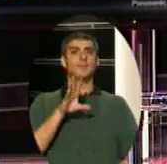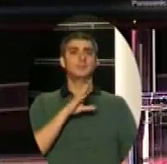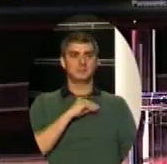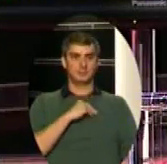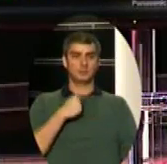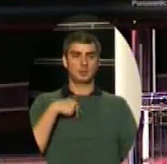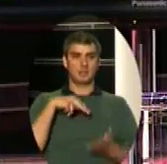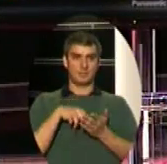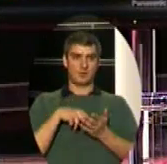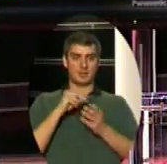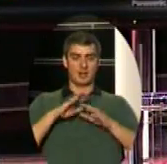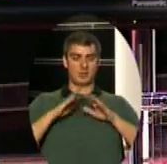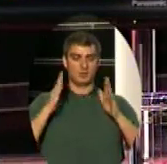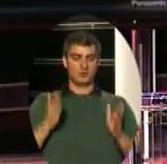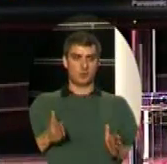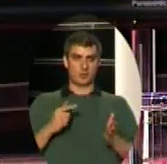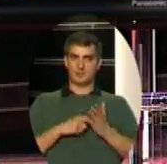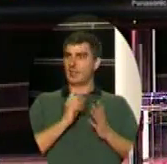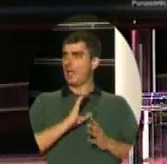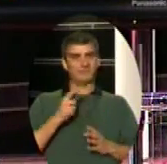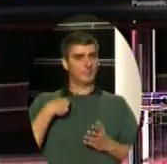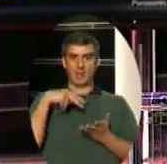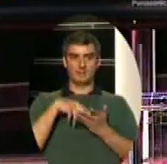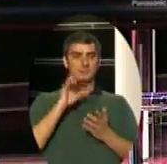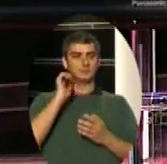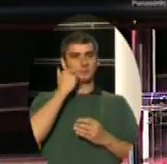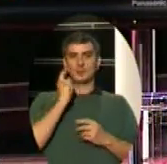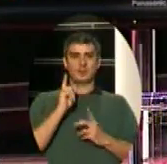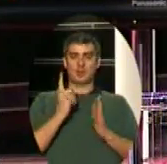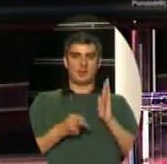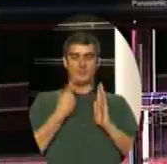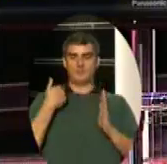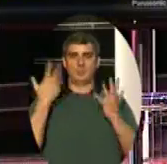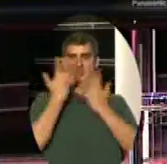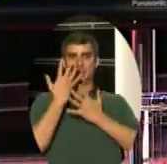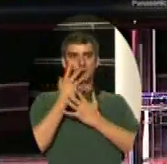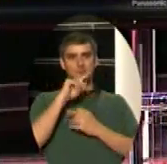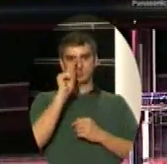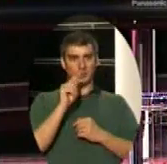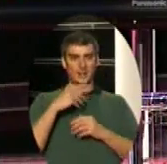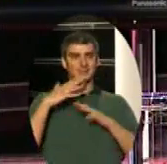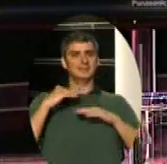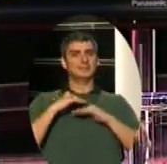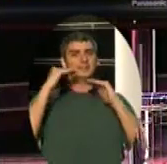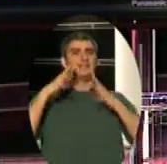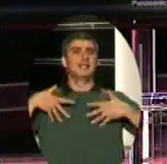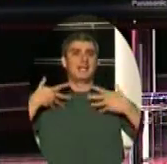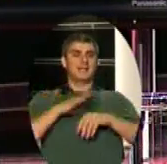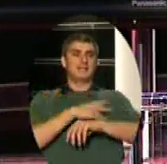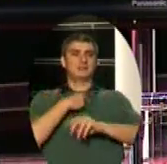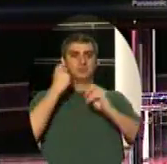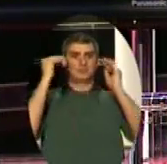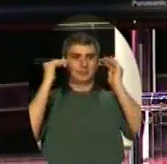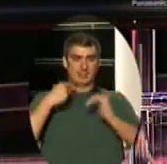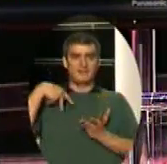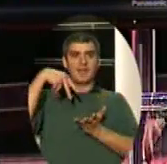מסכימים שאני אעמוד רגע על הדוכן כי מעולם לא עמדתי שם כדי שמחר לא תהיה הפעם הראשונה שאולי סף ההתרגשות קצת תרד